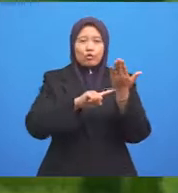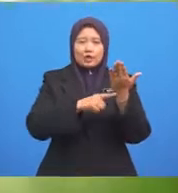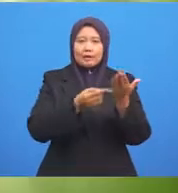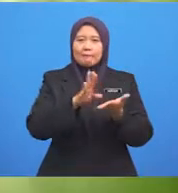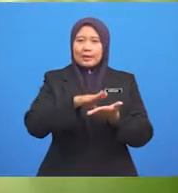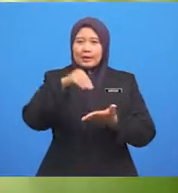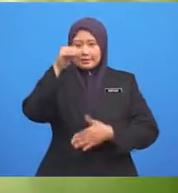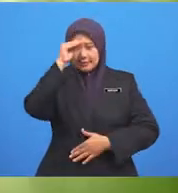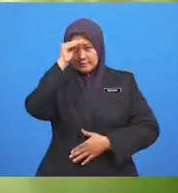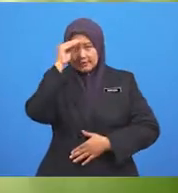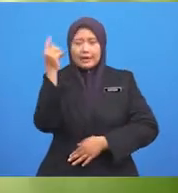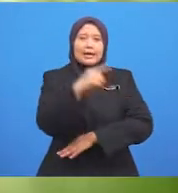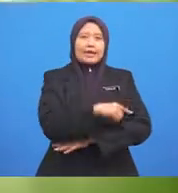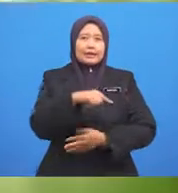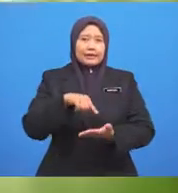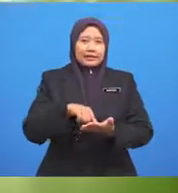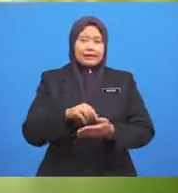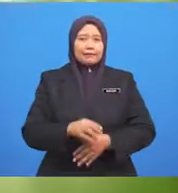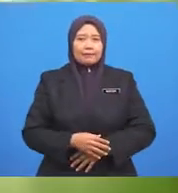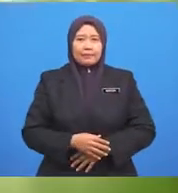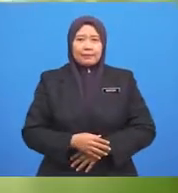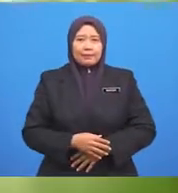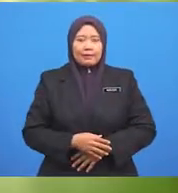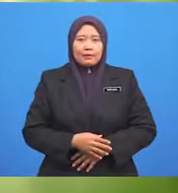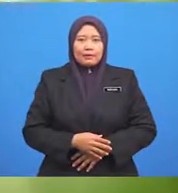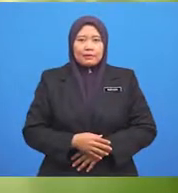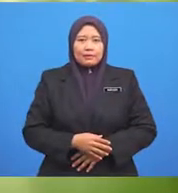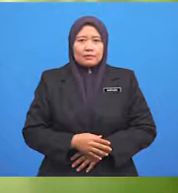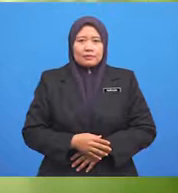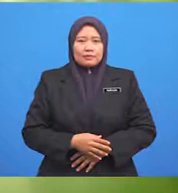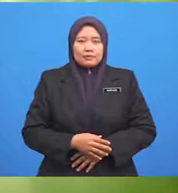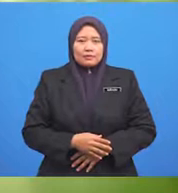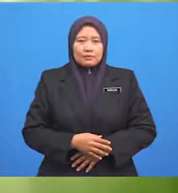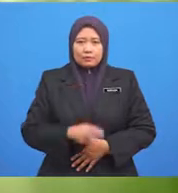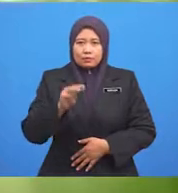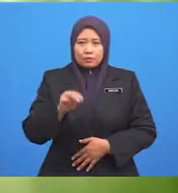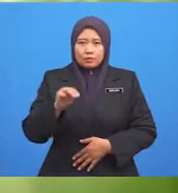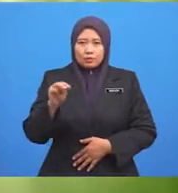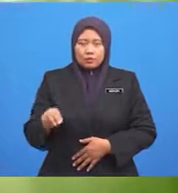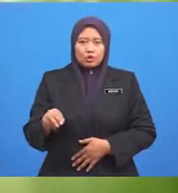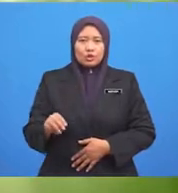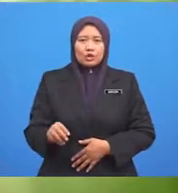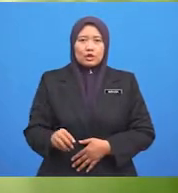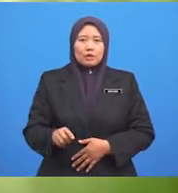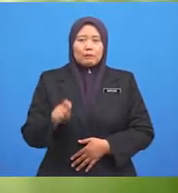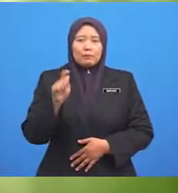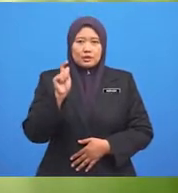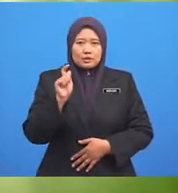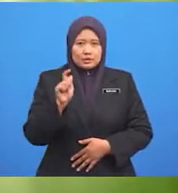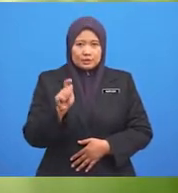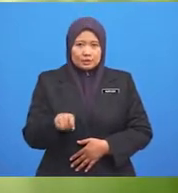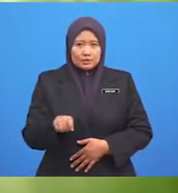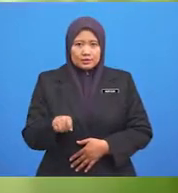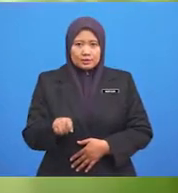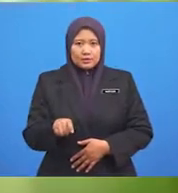ini. Pastikan murid-murid sentiasa berada di hadapan televisyen masing-masing di